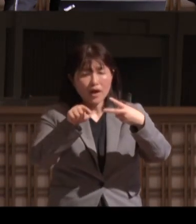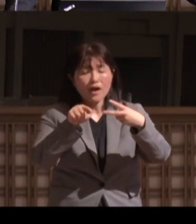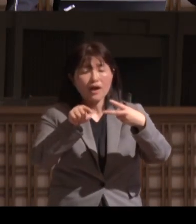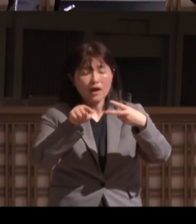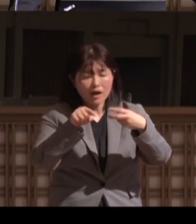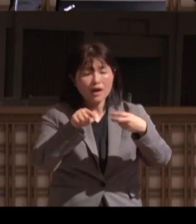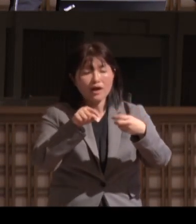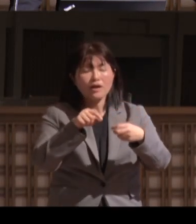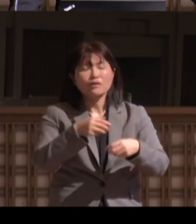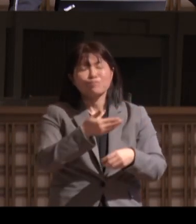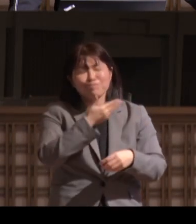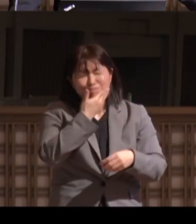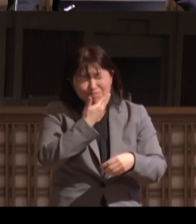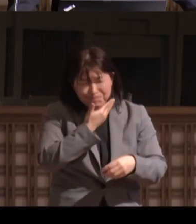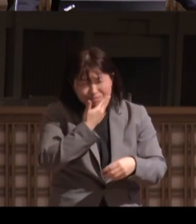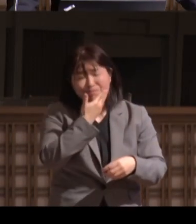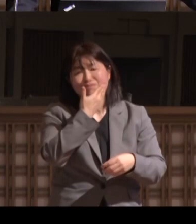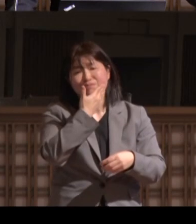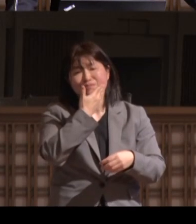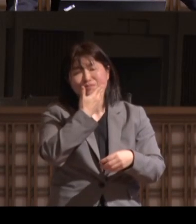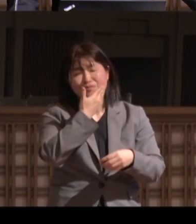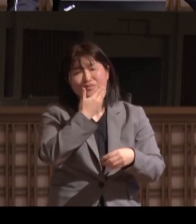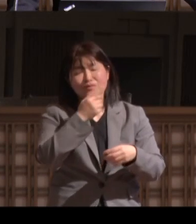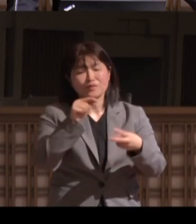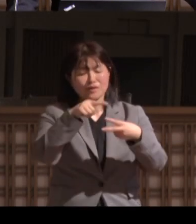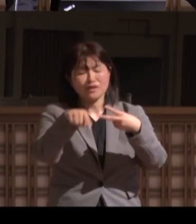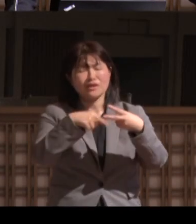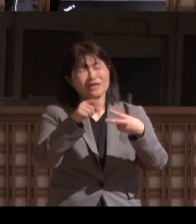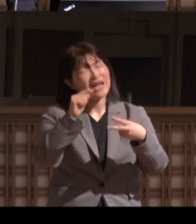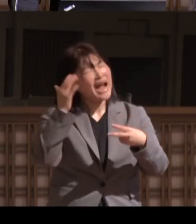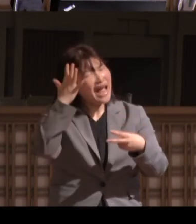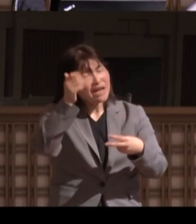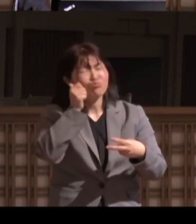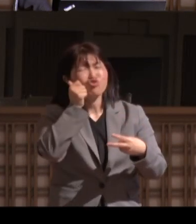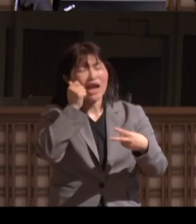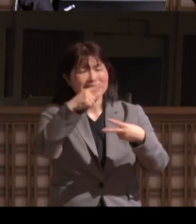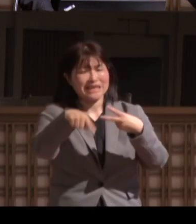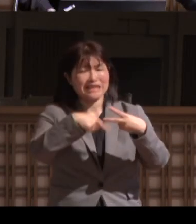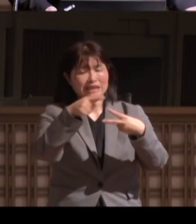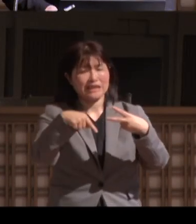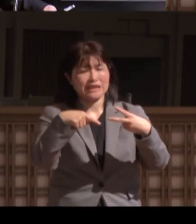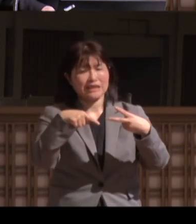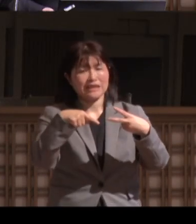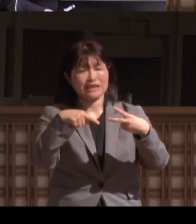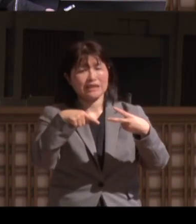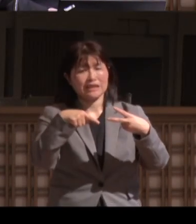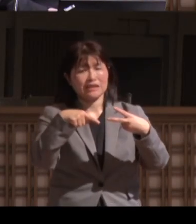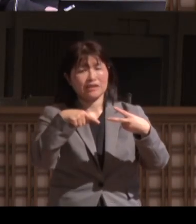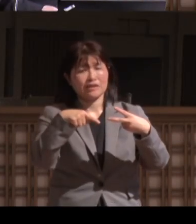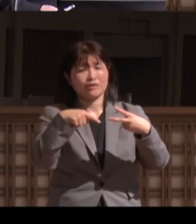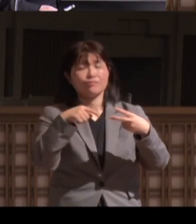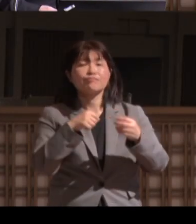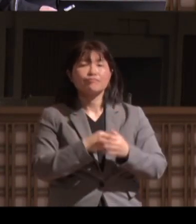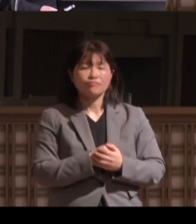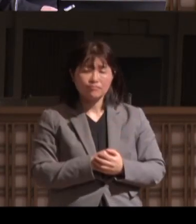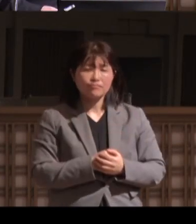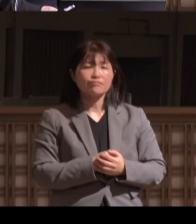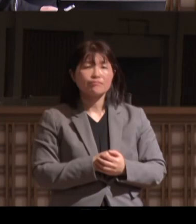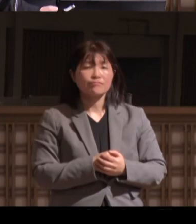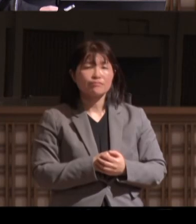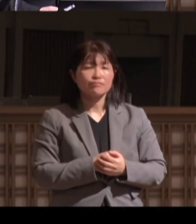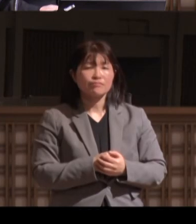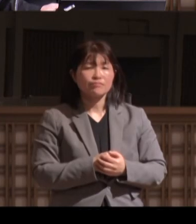組織では非常にえま苦手とされています特にですねま